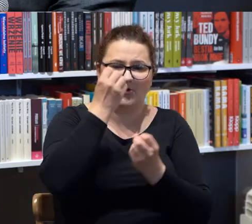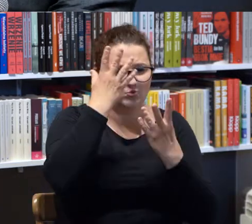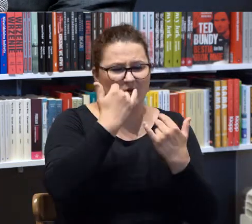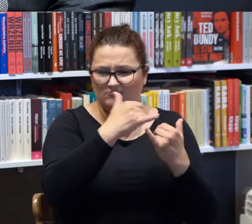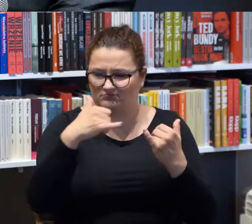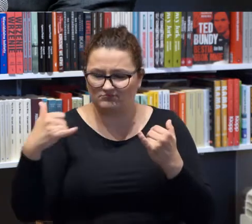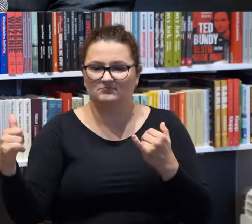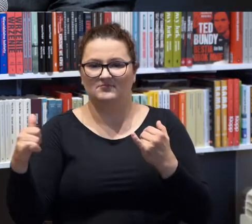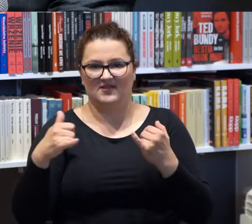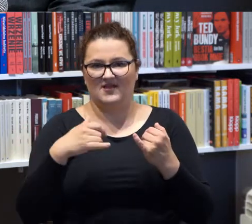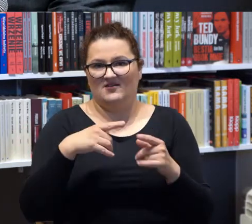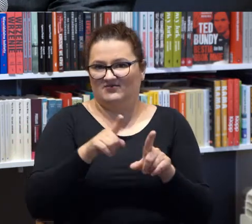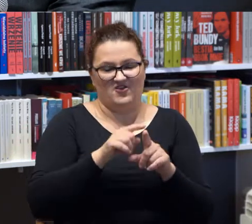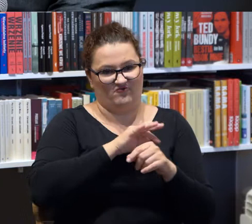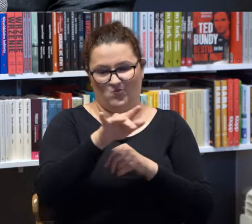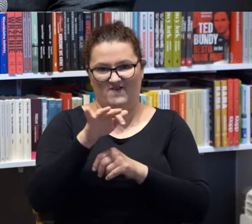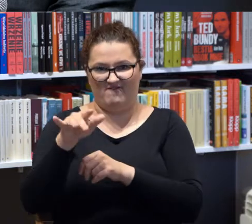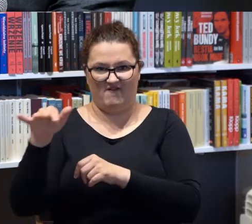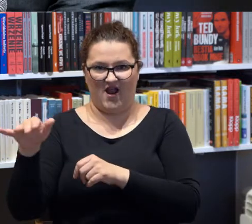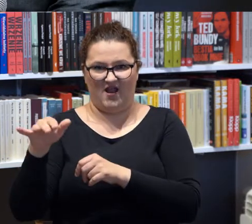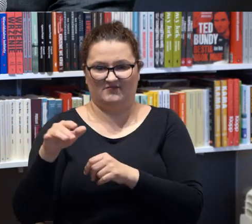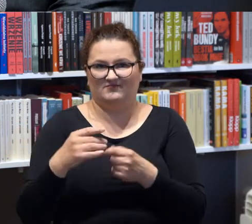też, jak my sami siebie widzimy,